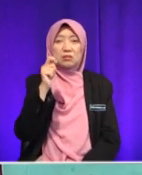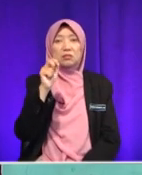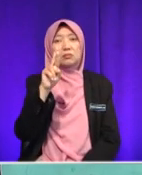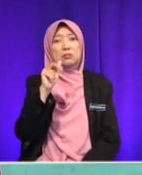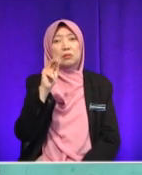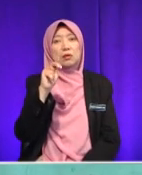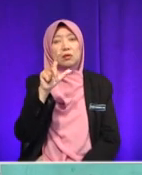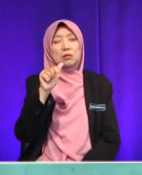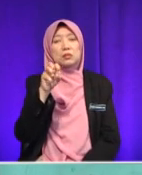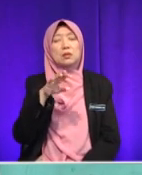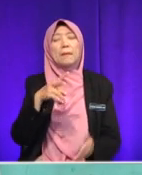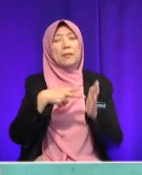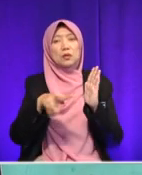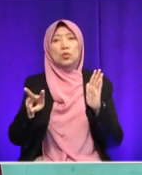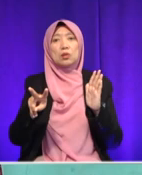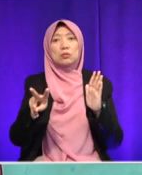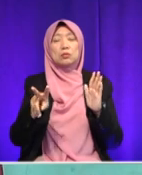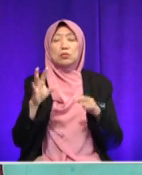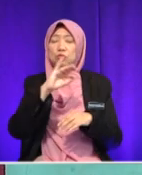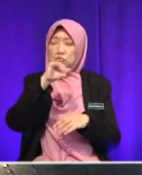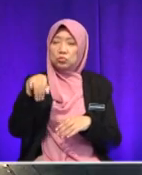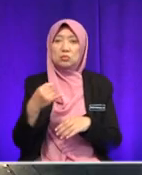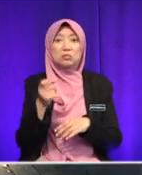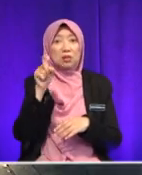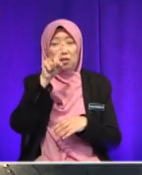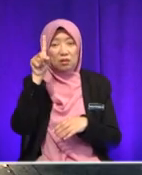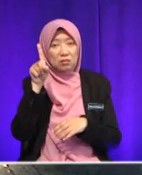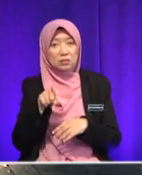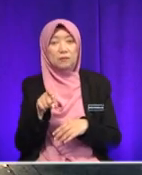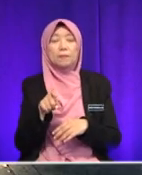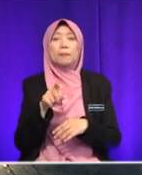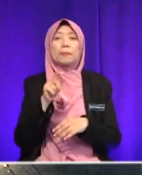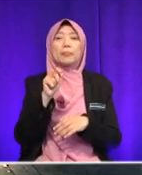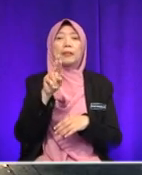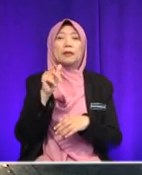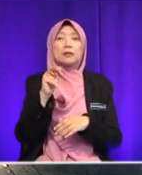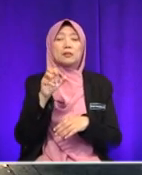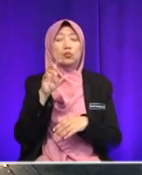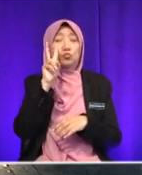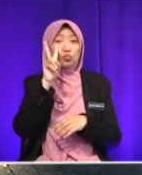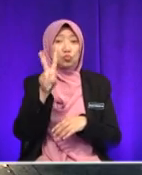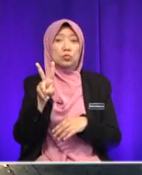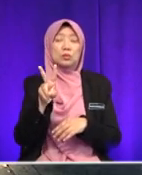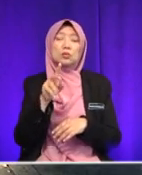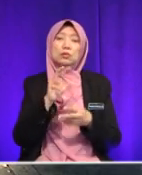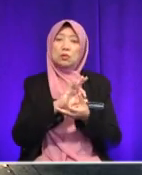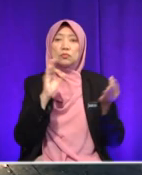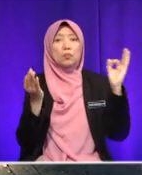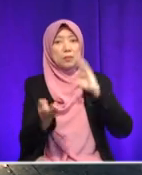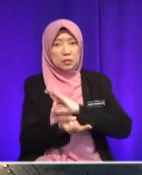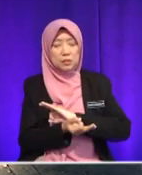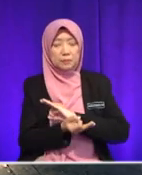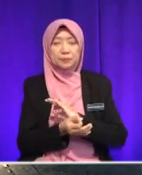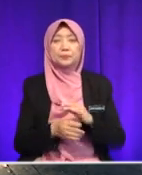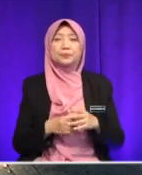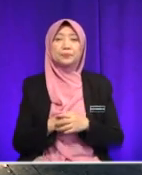Mungkin translasi dan translasi sekali lagi. Janji dua. Dua transformasi. Okey,